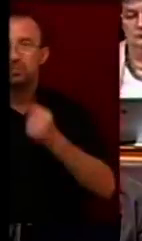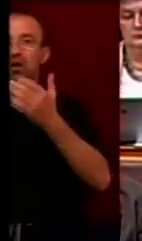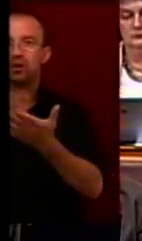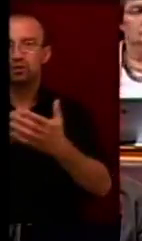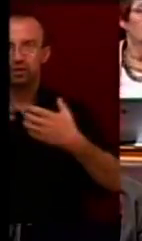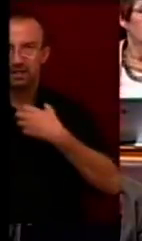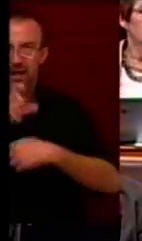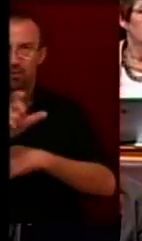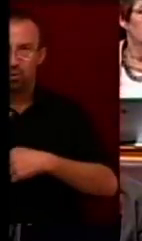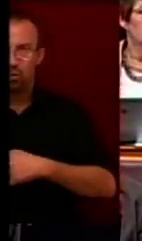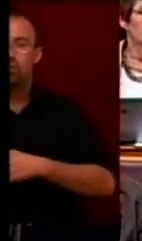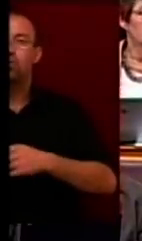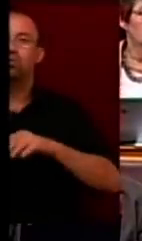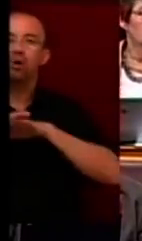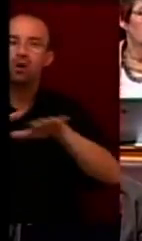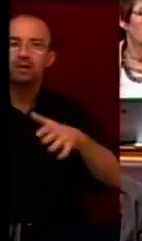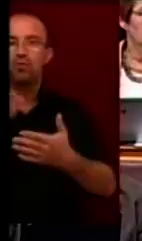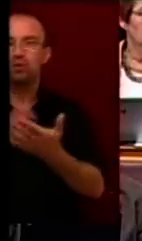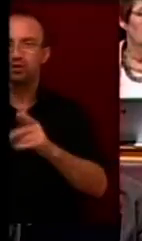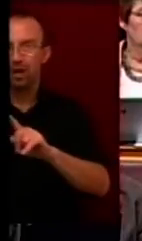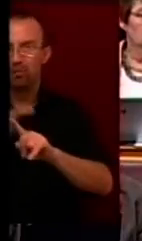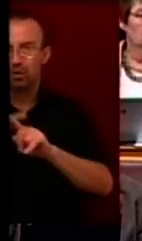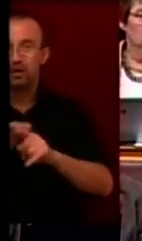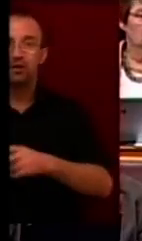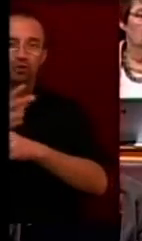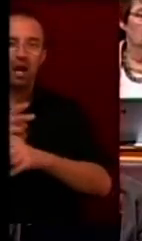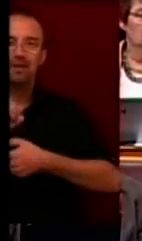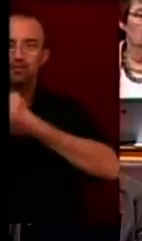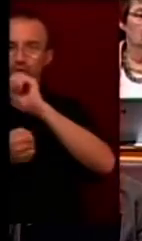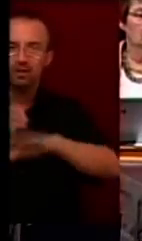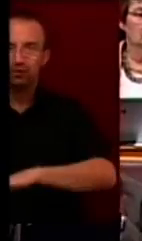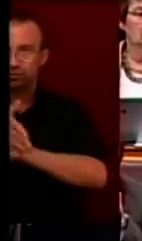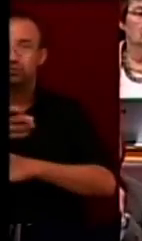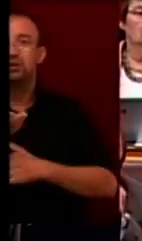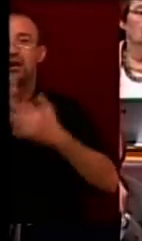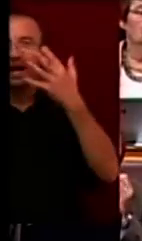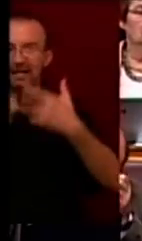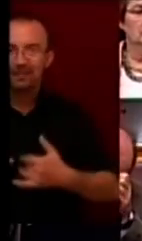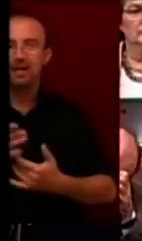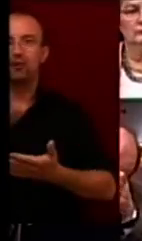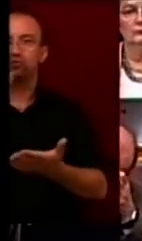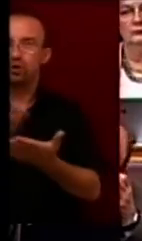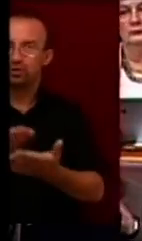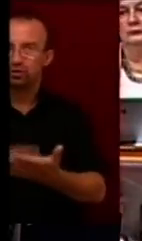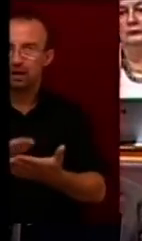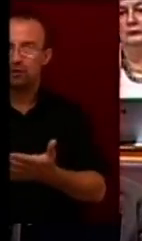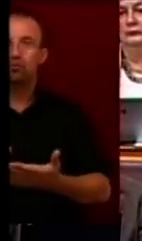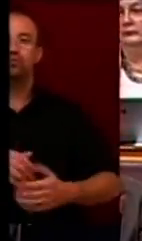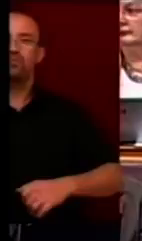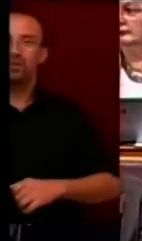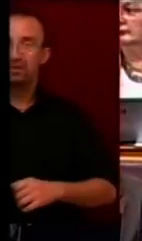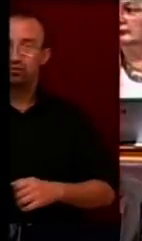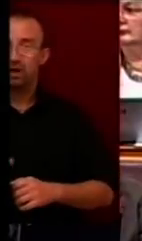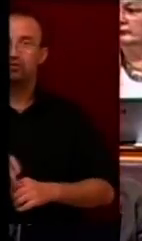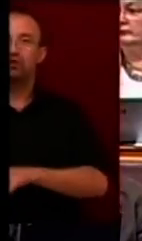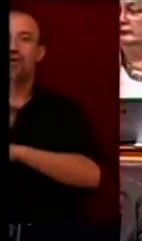gazdaság szereplői számára a hatékony gazdaságpolitika és állami működés által, azaz eredményes, gazdaságos, biztonságos